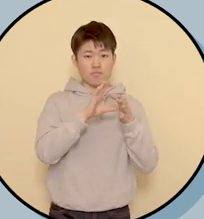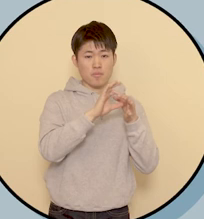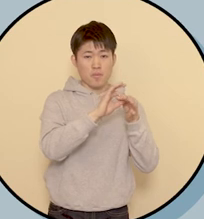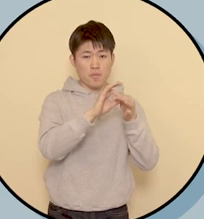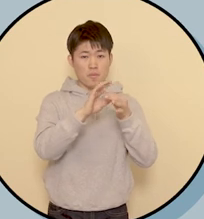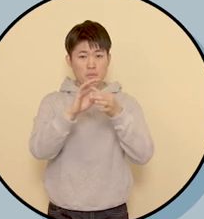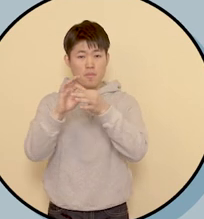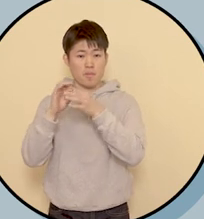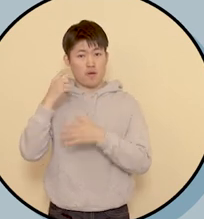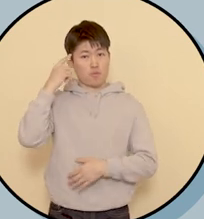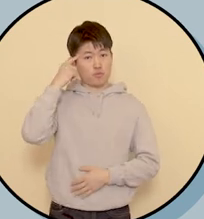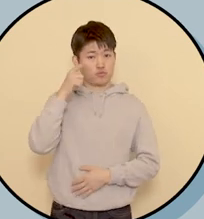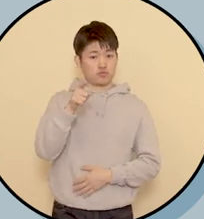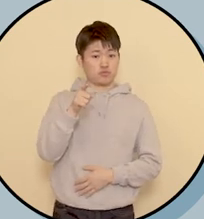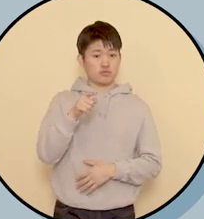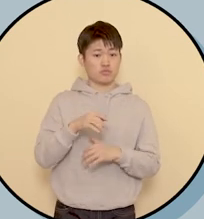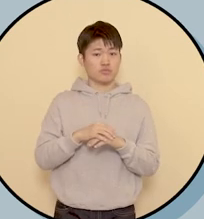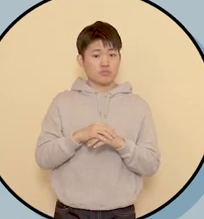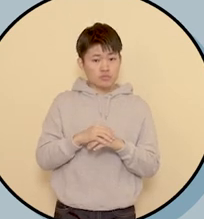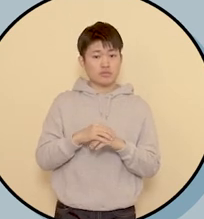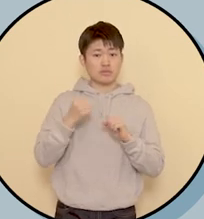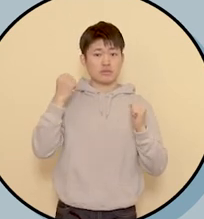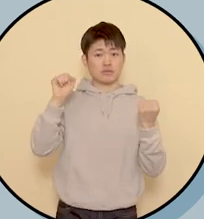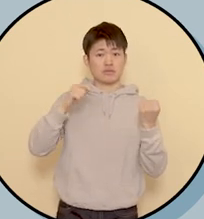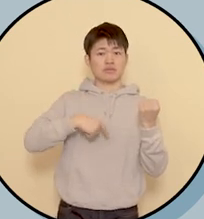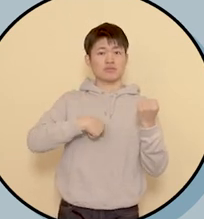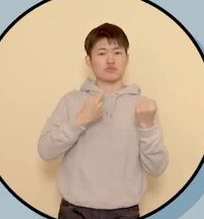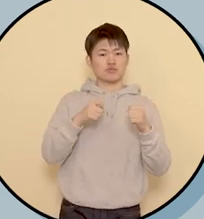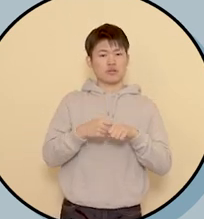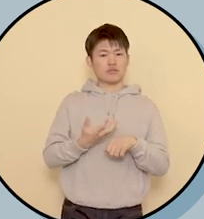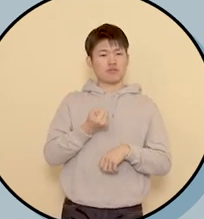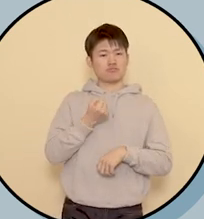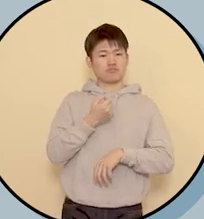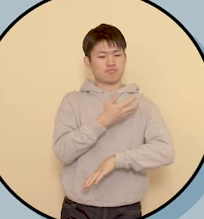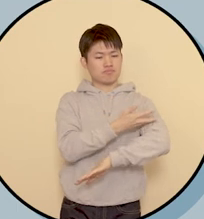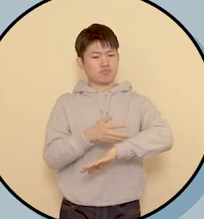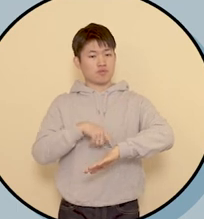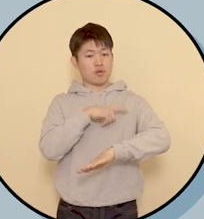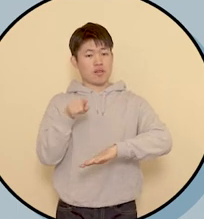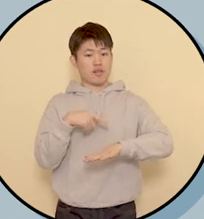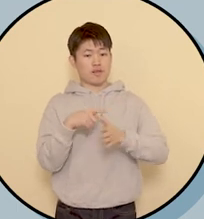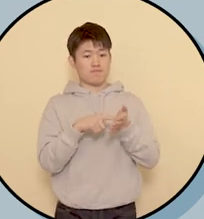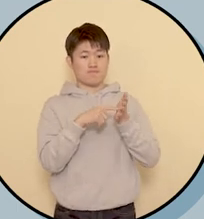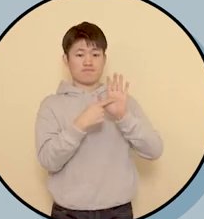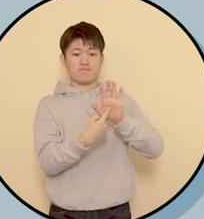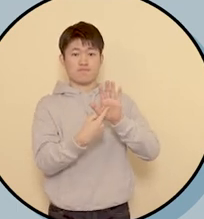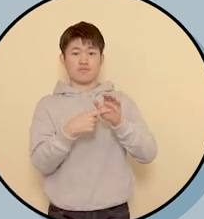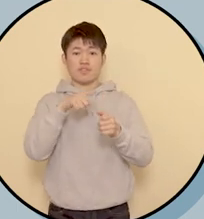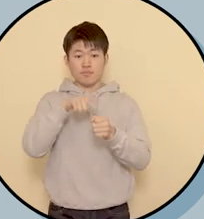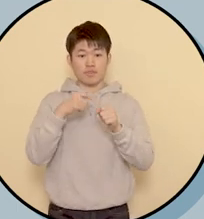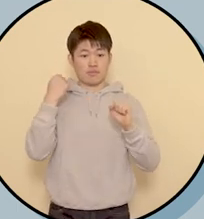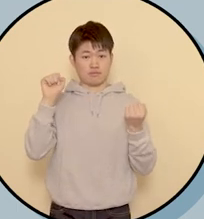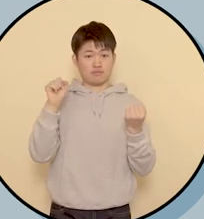から紡がれていくものじゃないですか。で、かつ演技も、そういう自分のストーリーを背負ったその身体っ